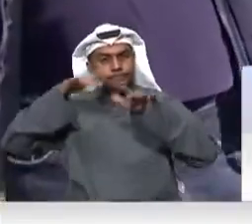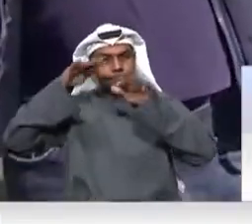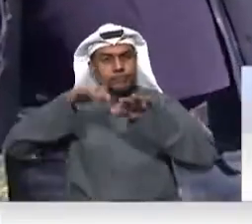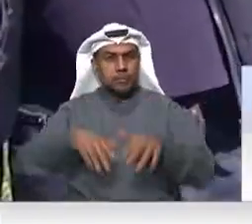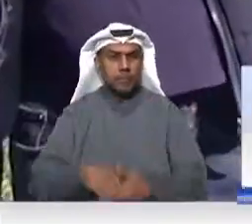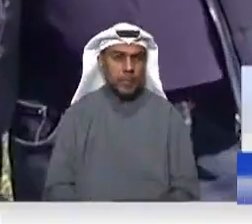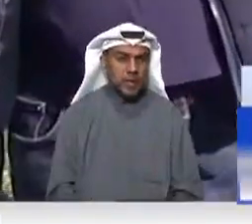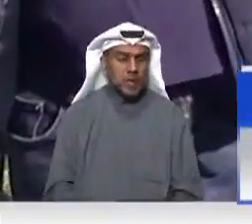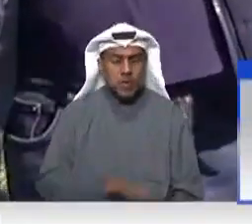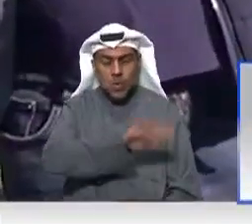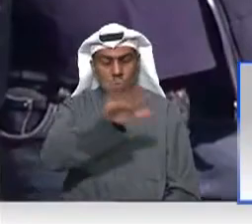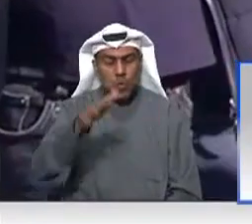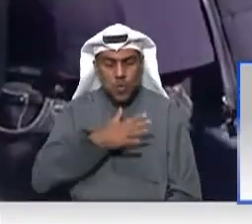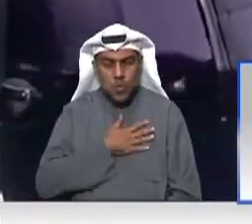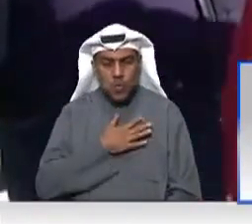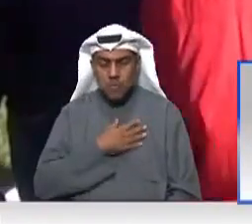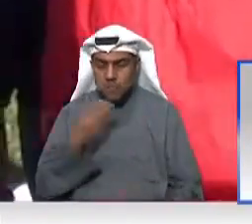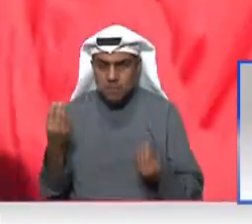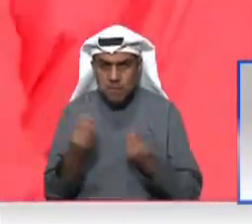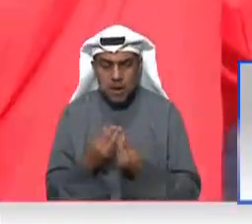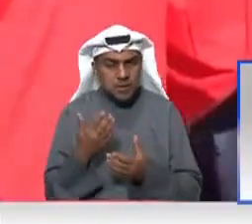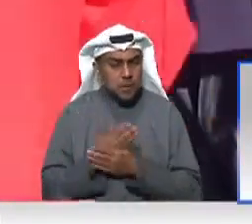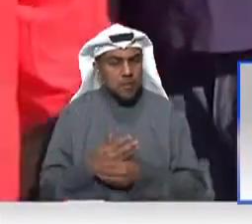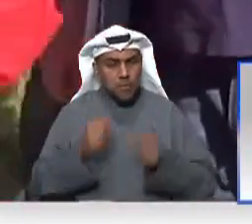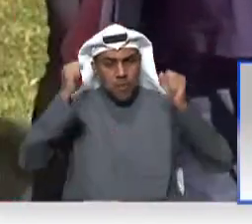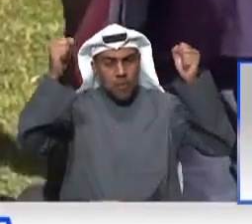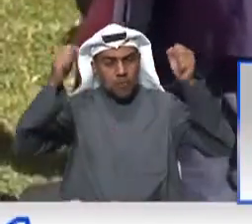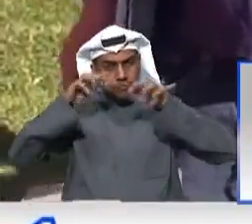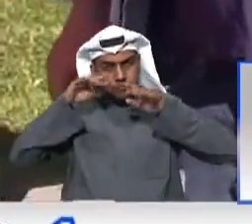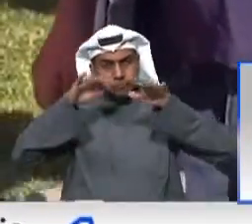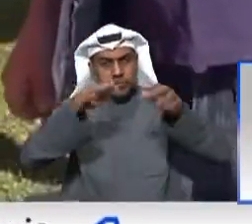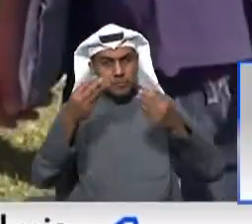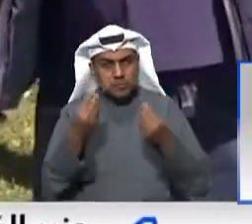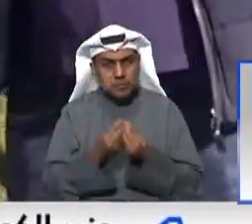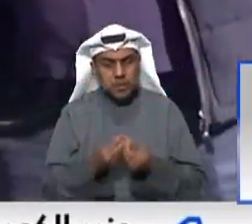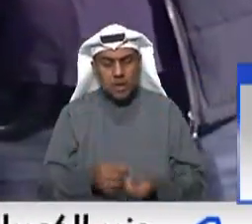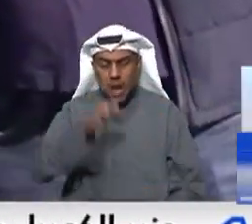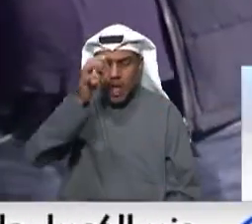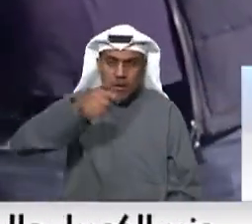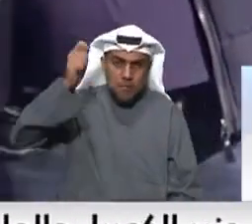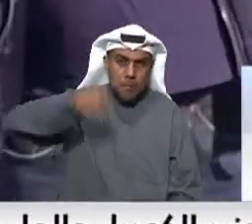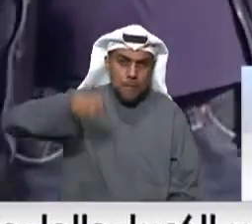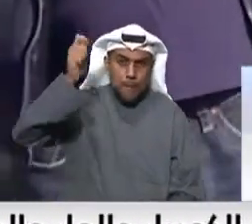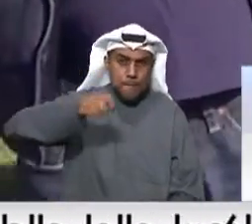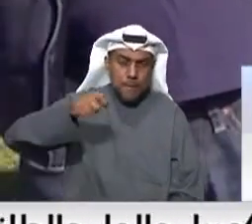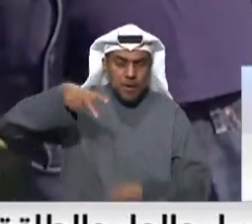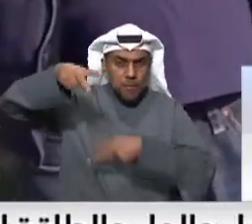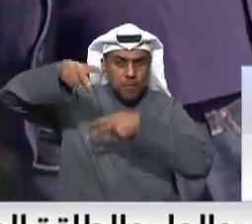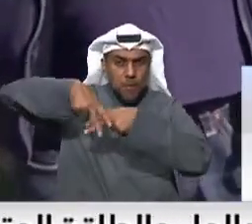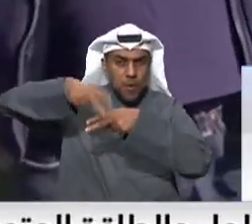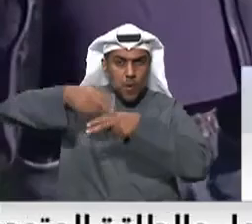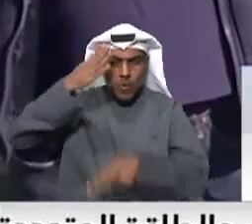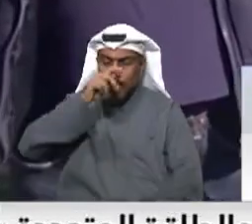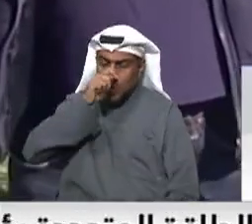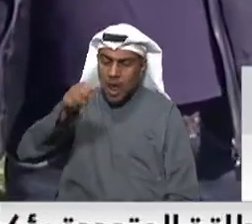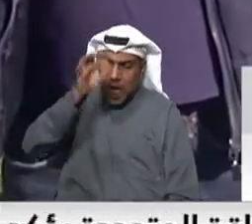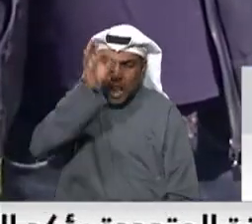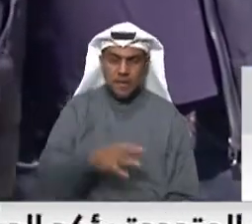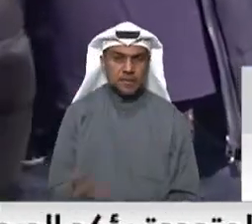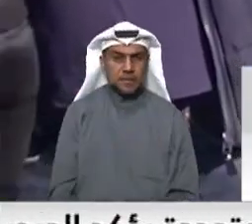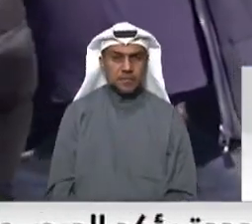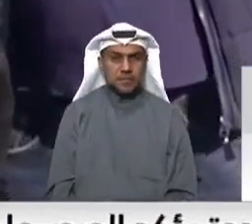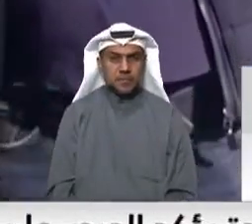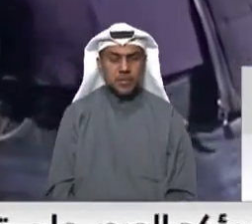كلنا تضامنا. هذه التظاهرة تأتي لتأييد محاكمة الاحتلال الإسرائيلي الجارية في محكمة العدل الدولية